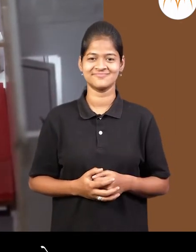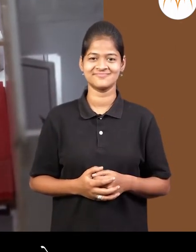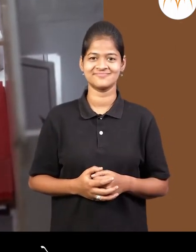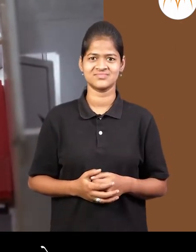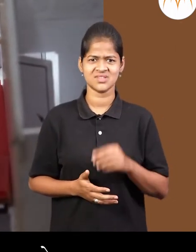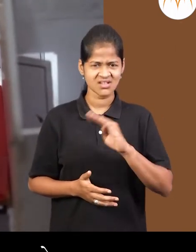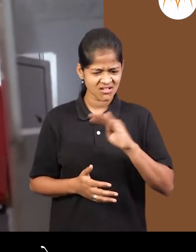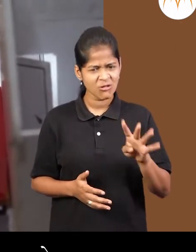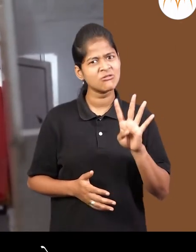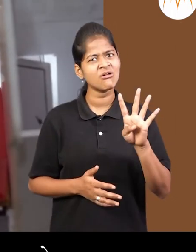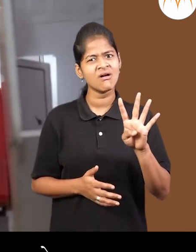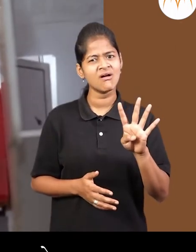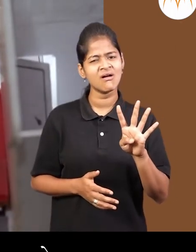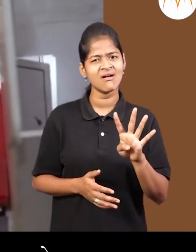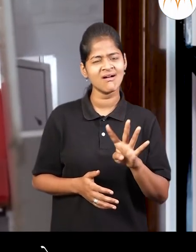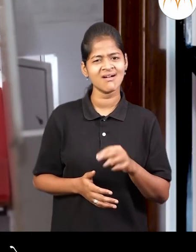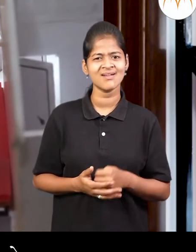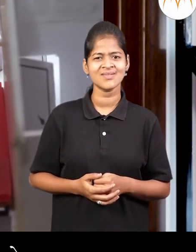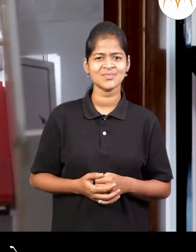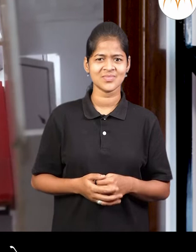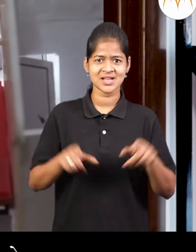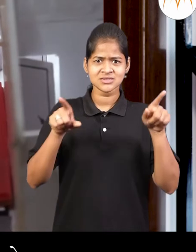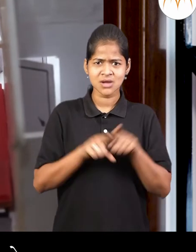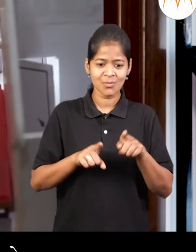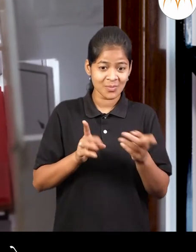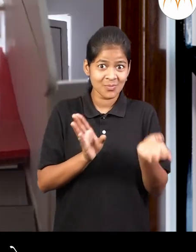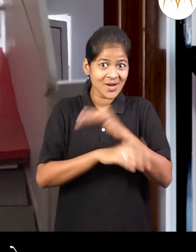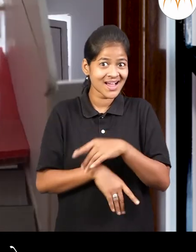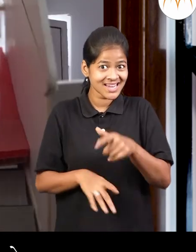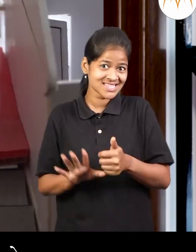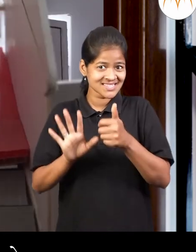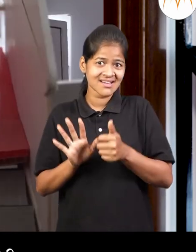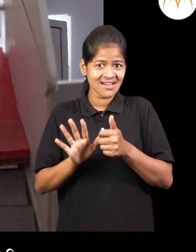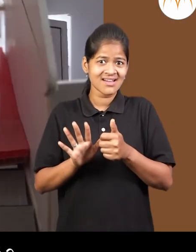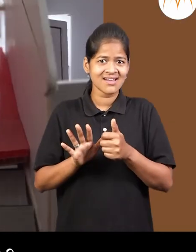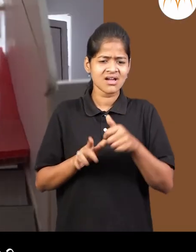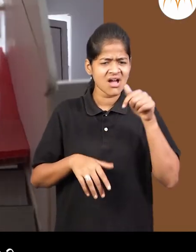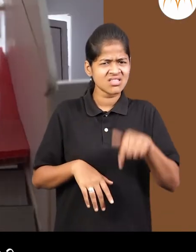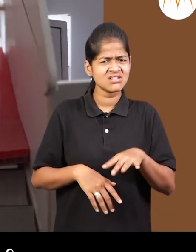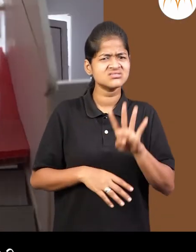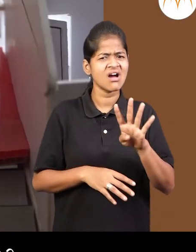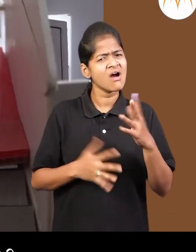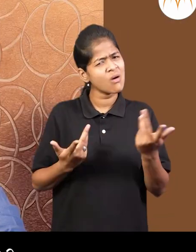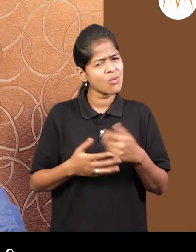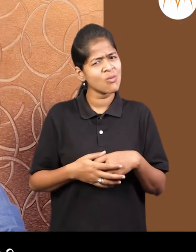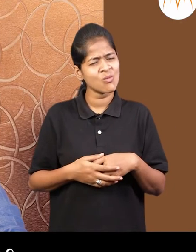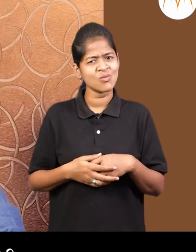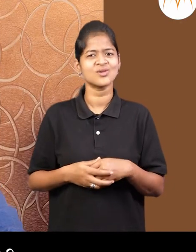अरे, मला तर 9 तुकडे लागले. त्याच अंगणाचं क्षेत्रफळ हे तुकडे वापरून 9 चौरस कसे